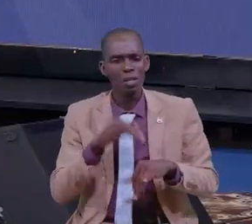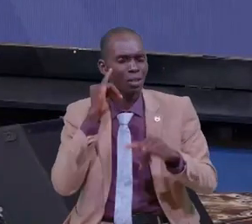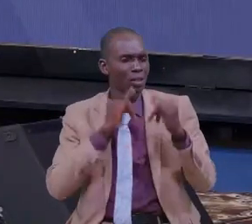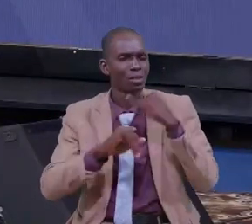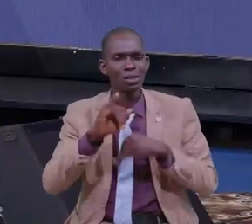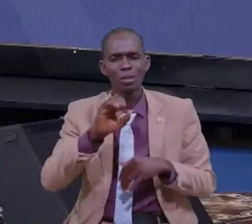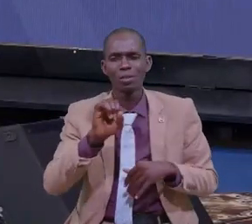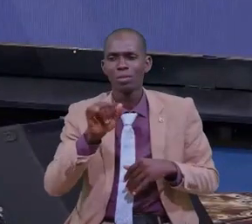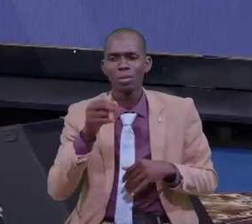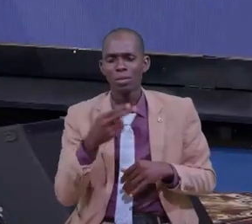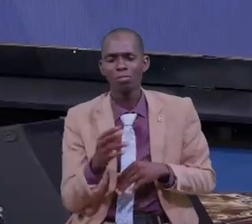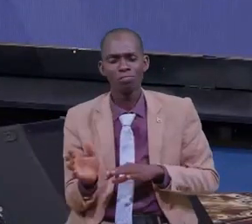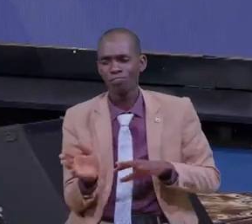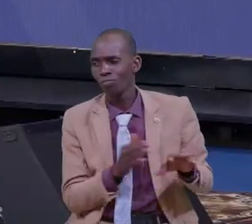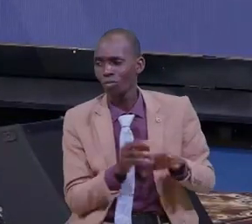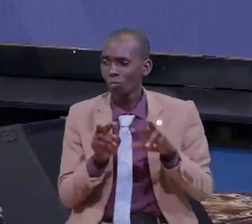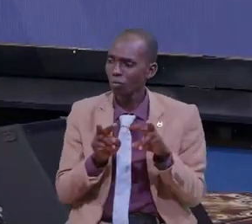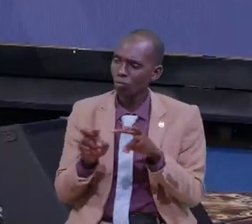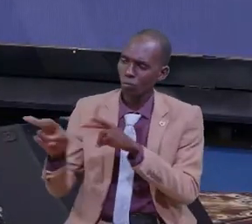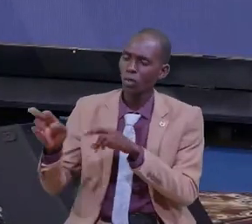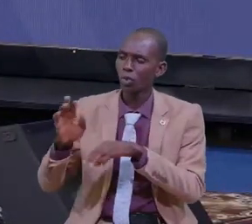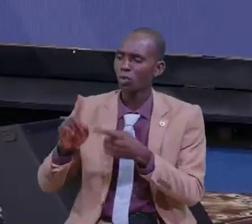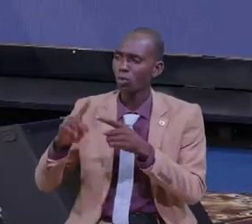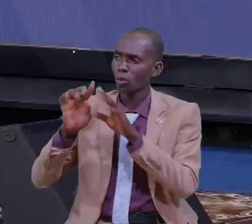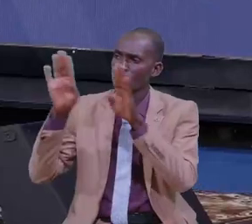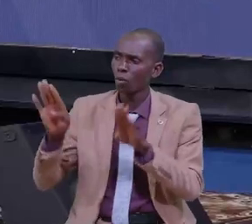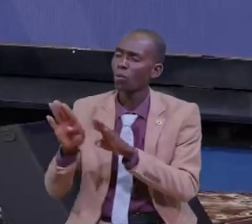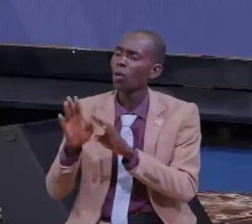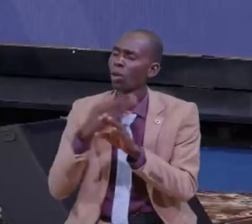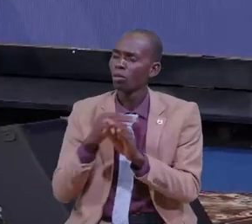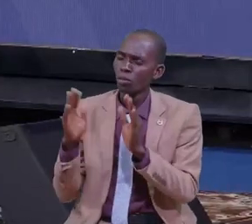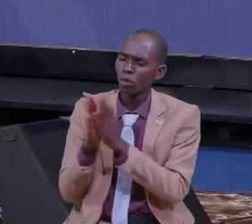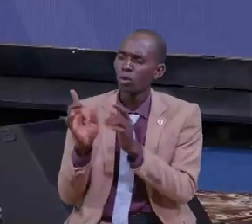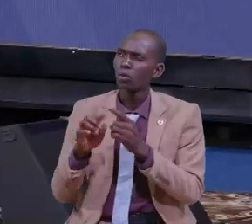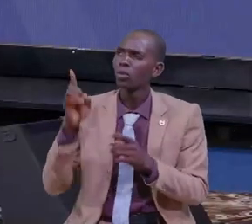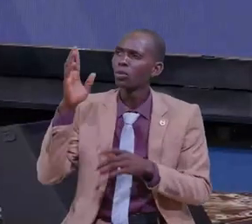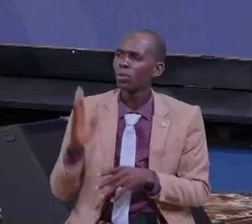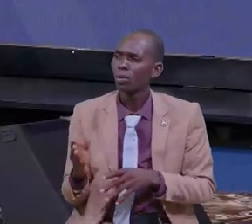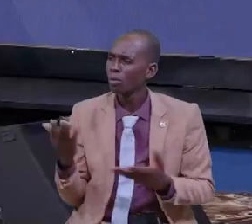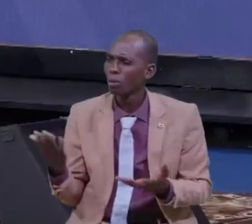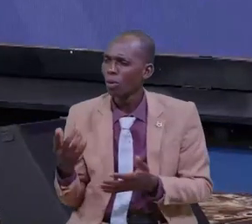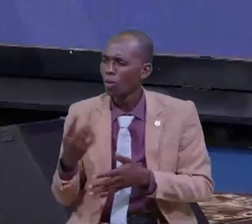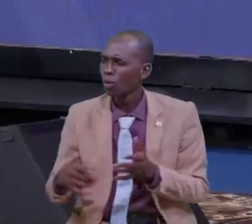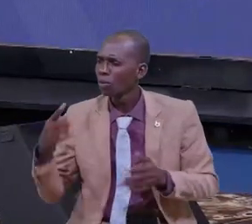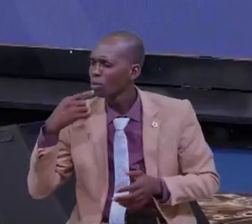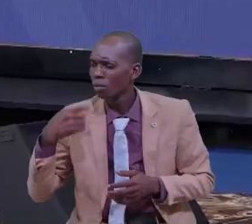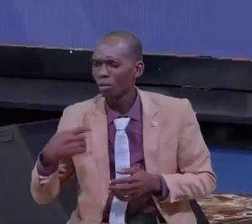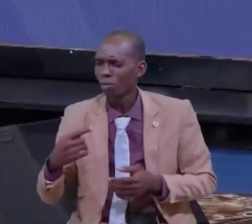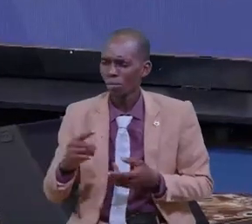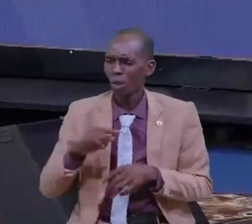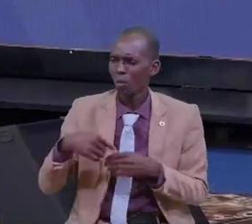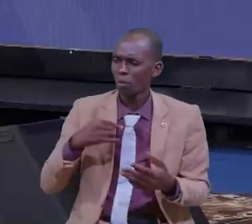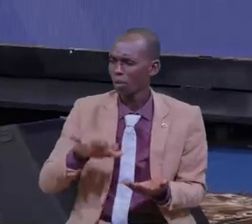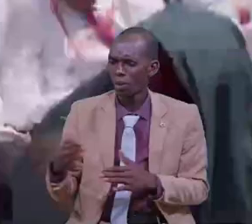Quelle histoire j'entends? Je ne suis pas prêt à partir. Et Dieu dit, je confirme, j'affirme